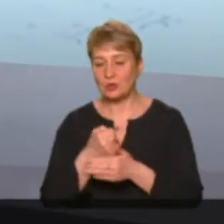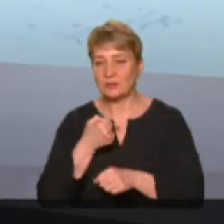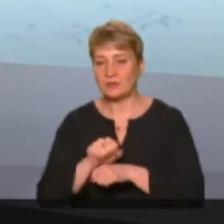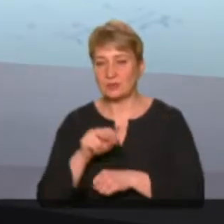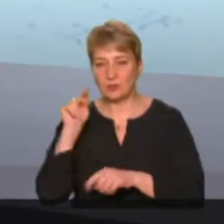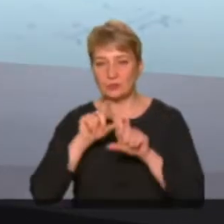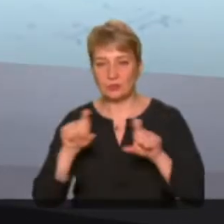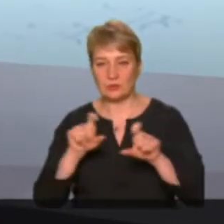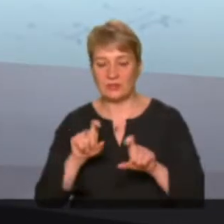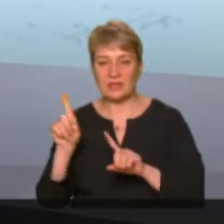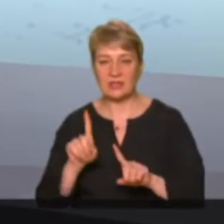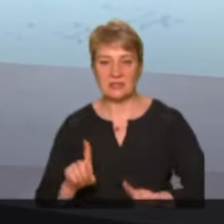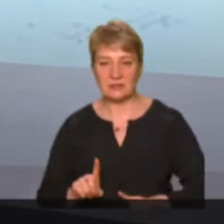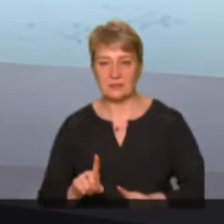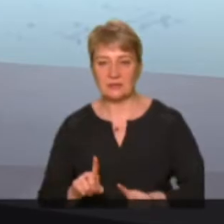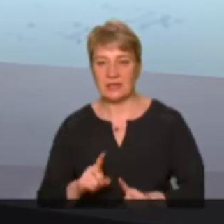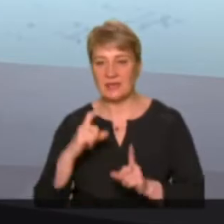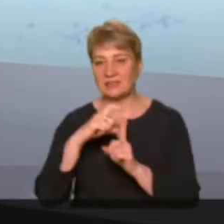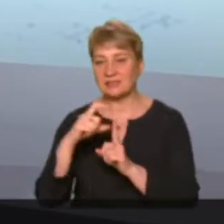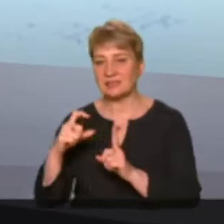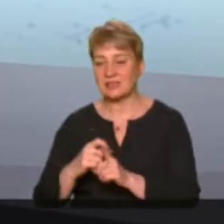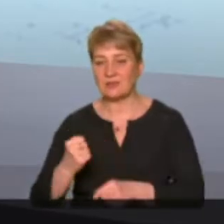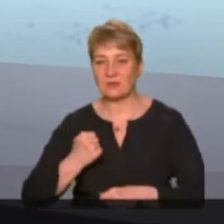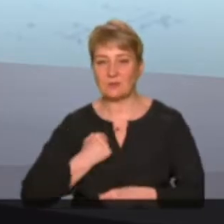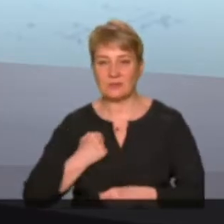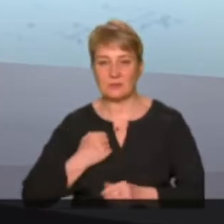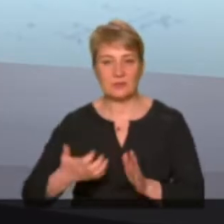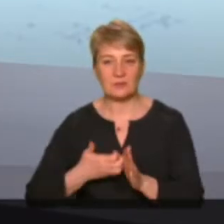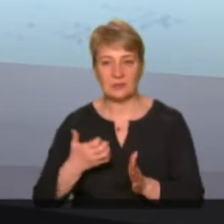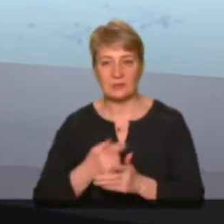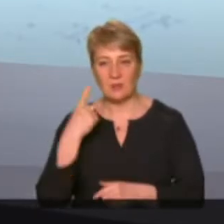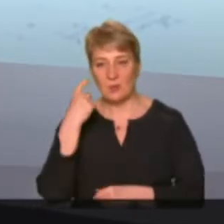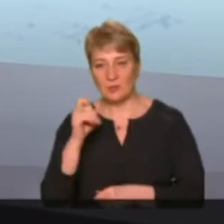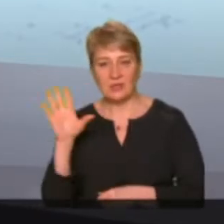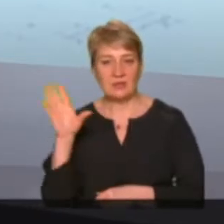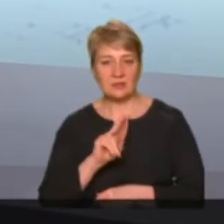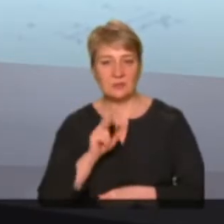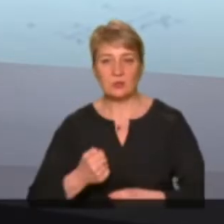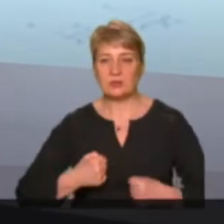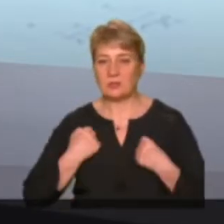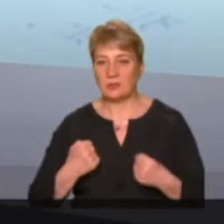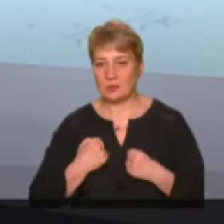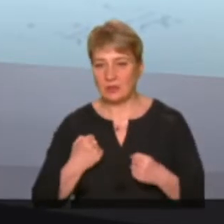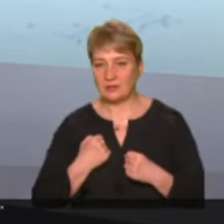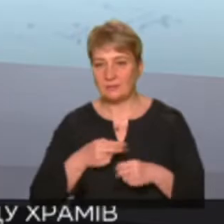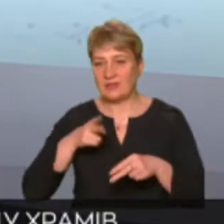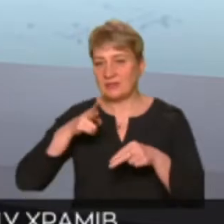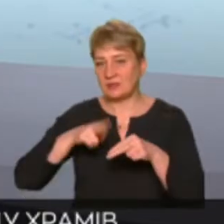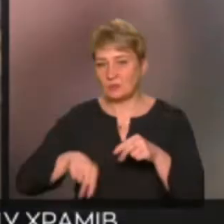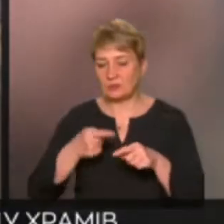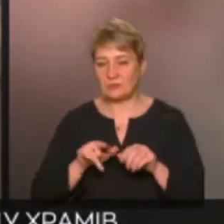на Закарпатті. Слів військових не добирав, попередив всіх, хто намагатиметься зам'яти цю справу.